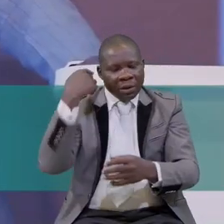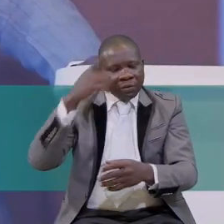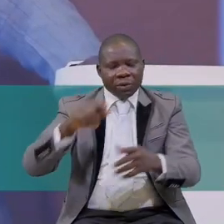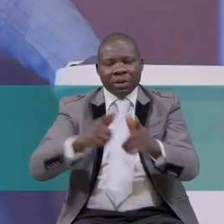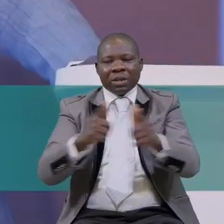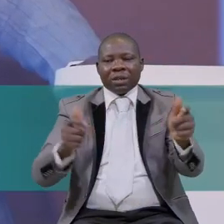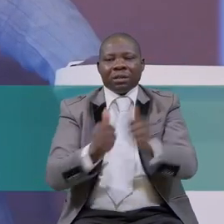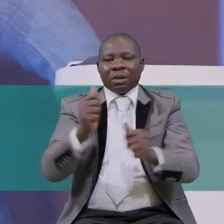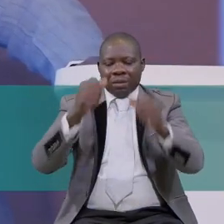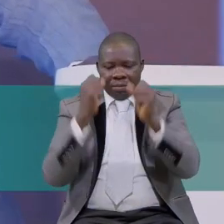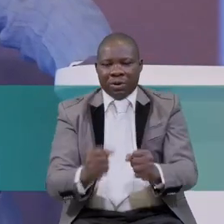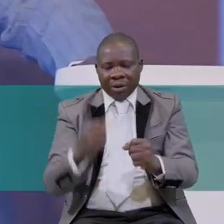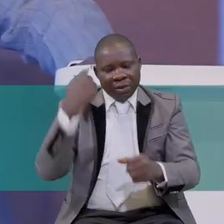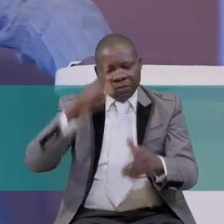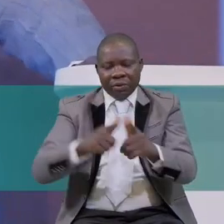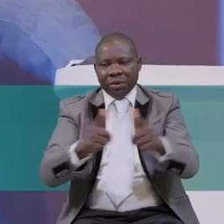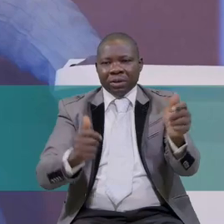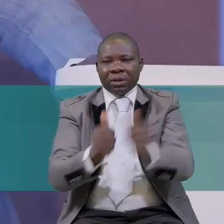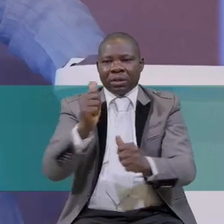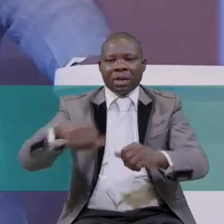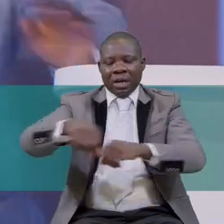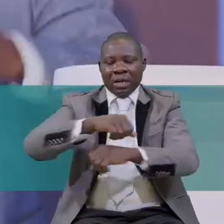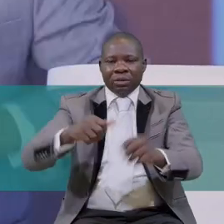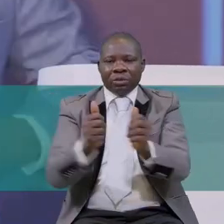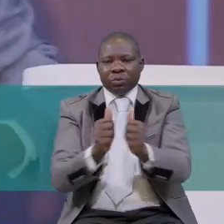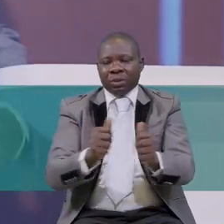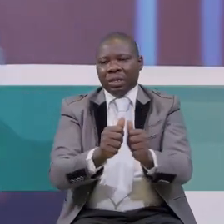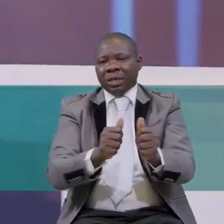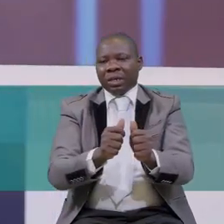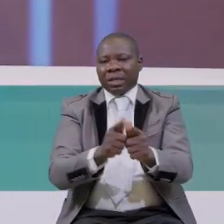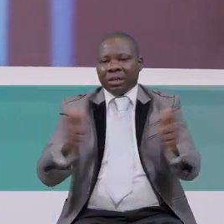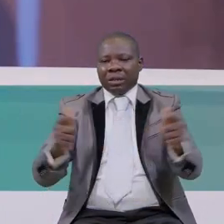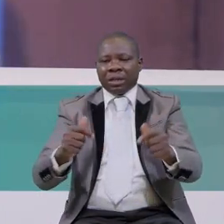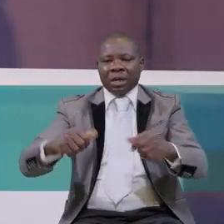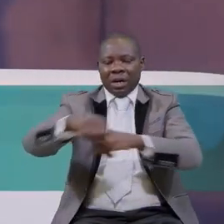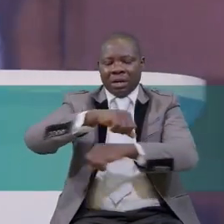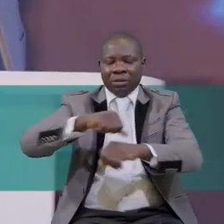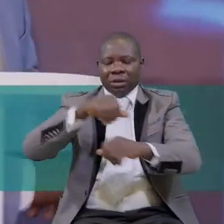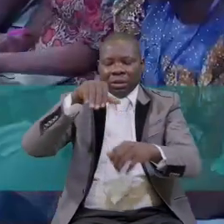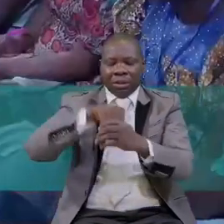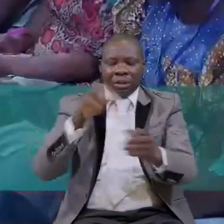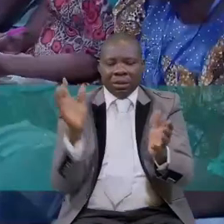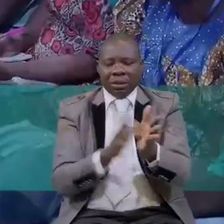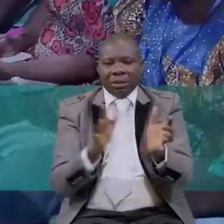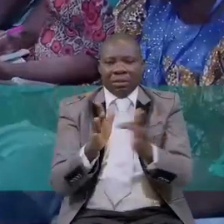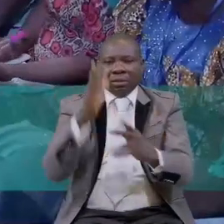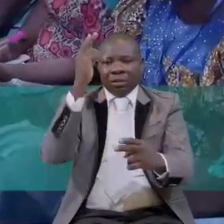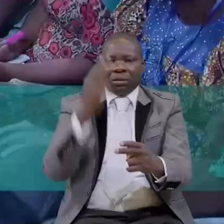avec une grande puissance, avec une plus grande onction, avec une plus grande onction, au nom de